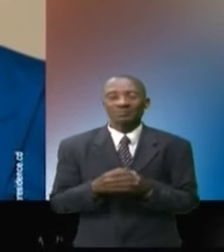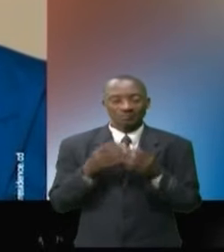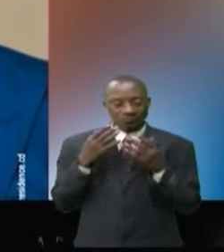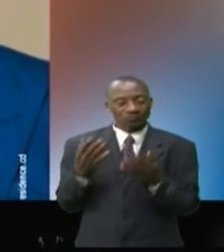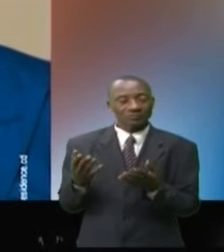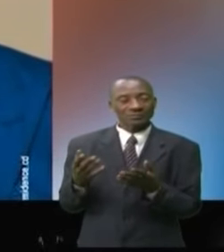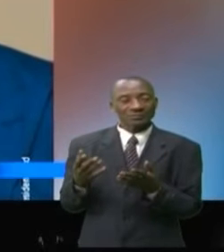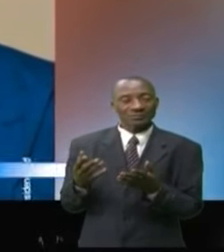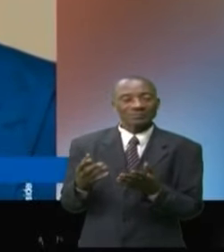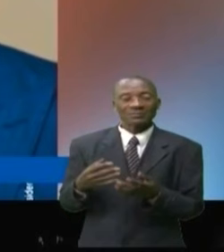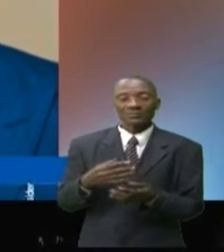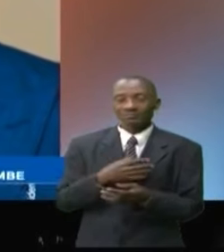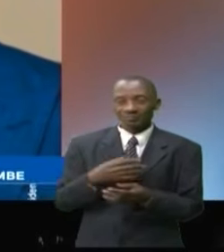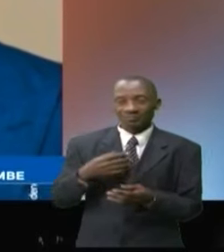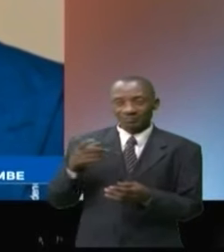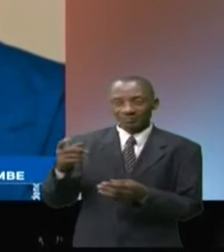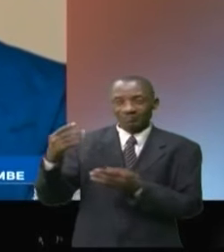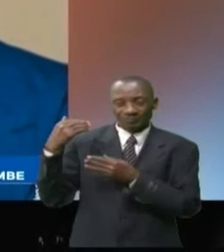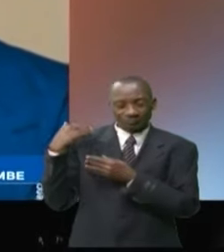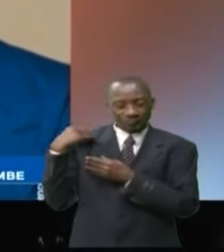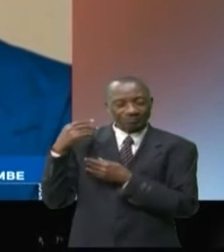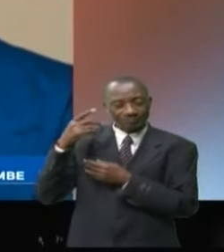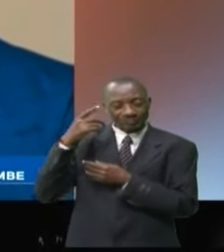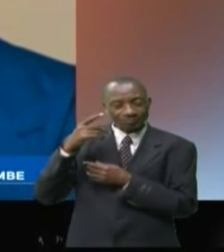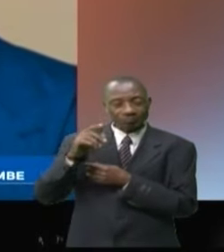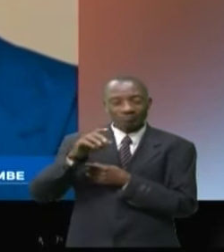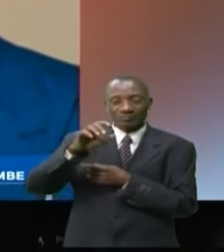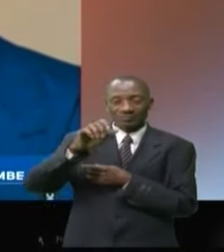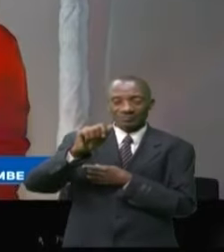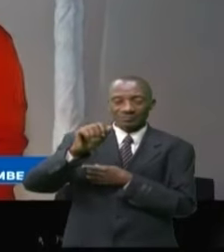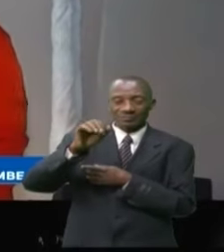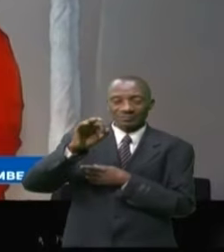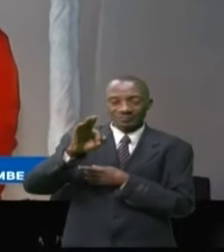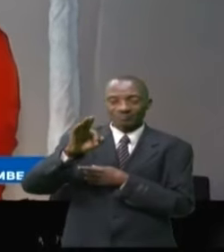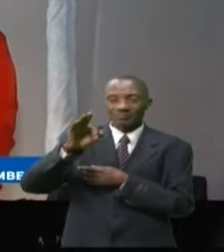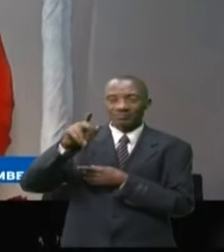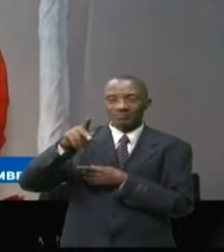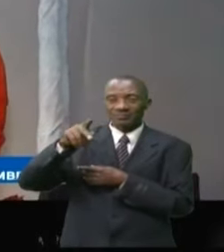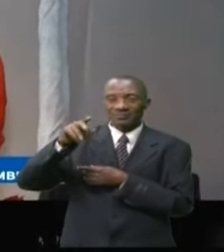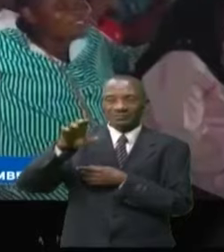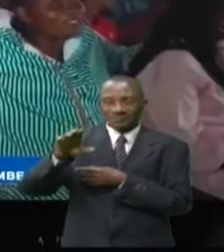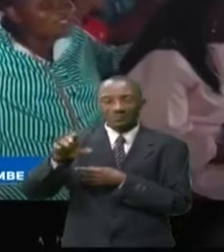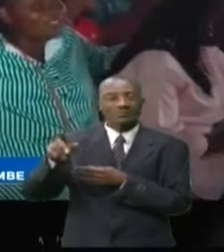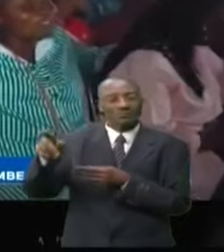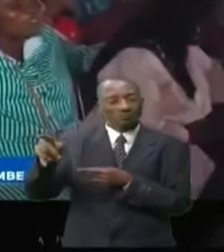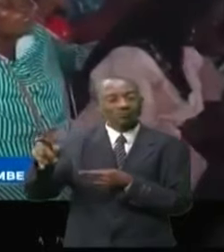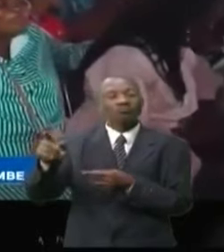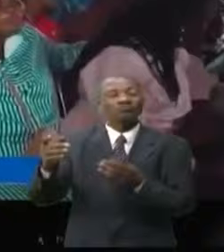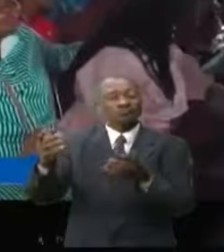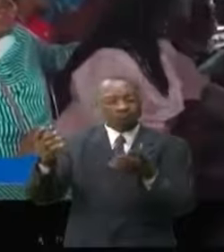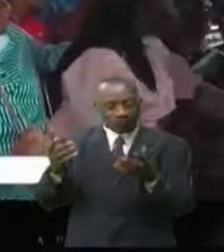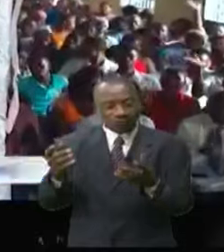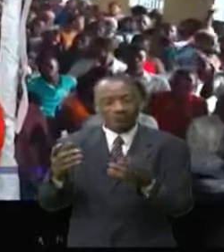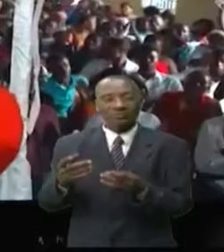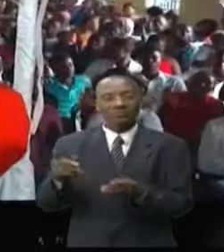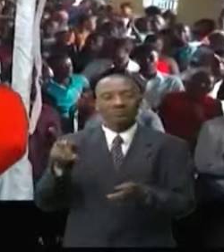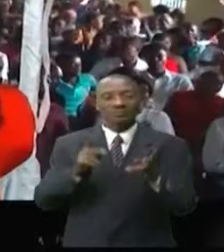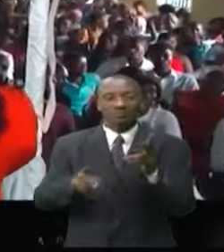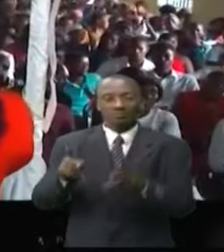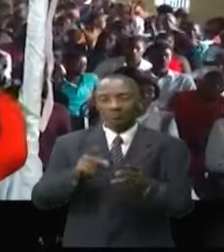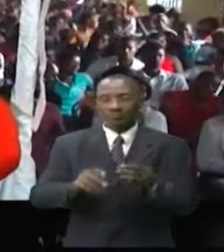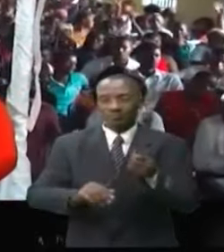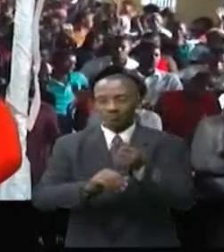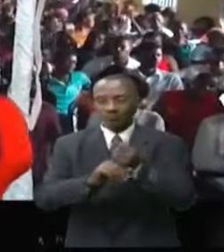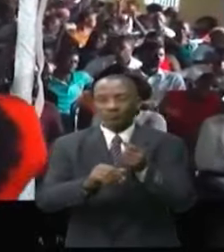tisekedi tchilombo pour la simple et bonne raison que ses œuvres continuent de parler et qu'il lui faut poursuivre afin de le